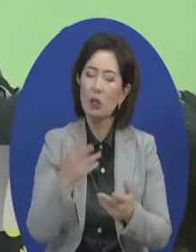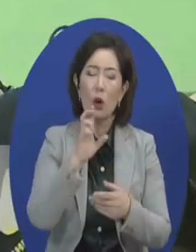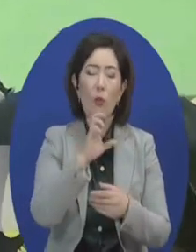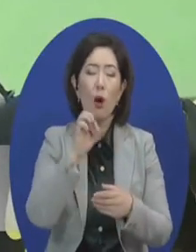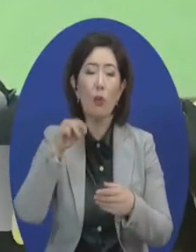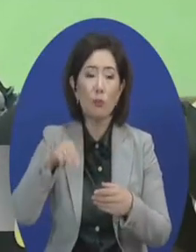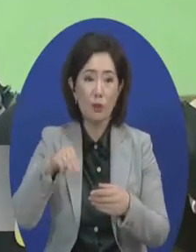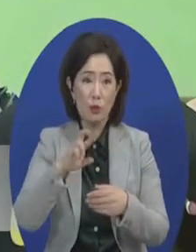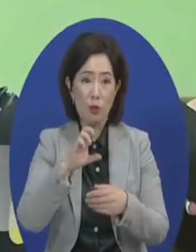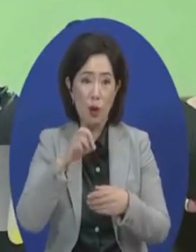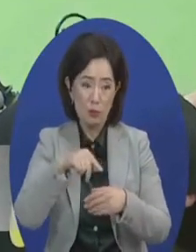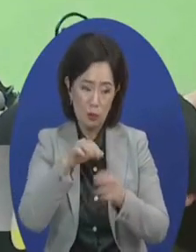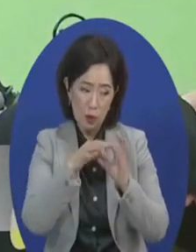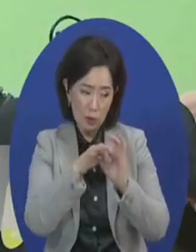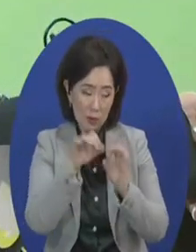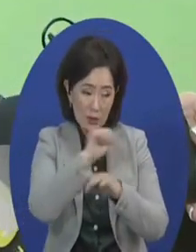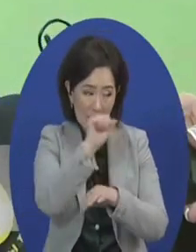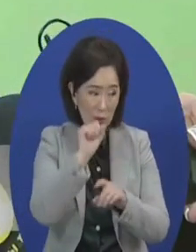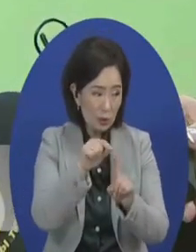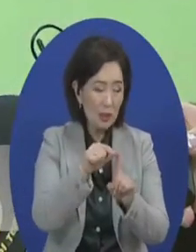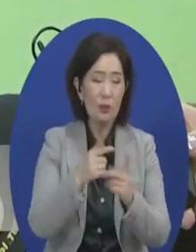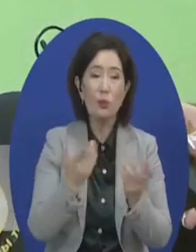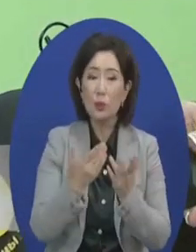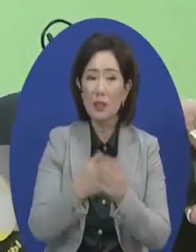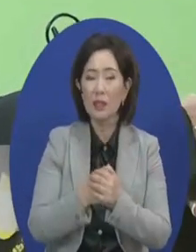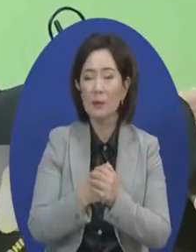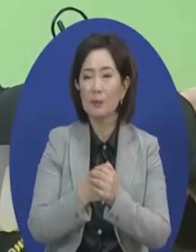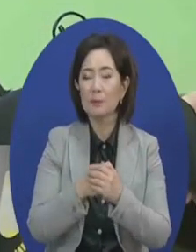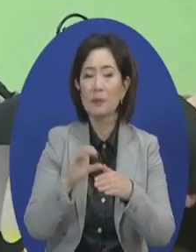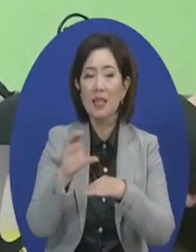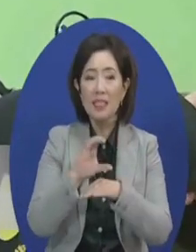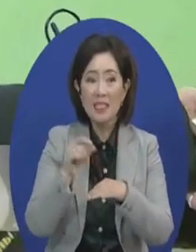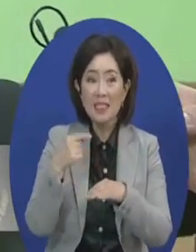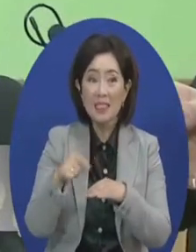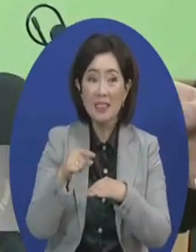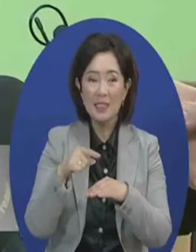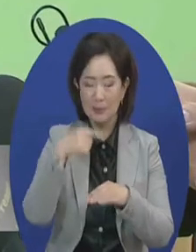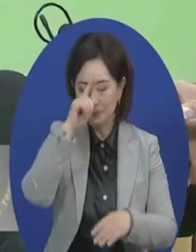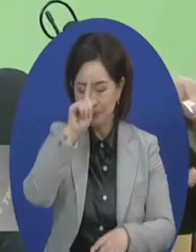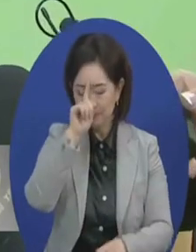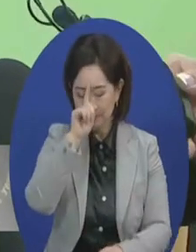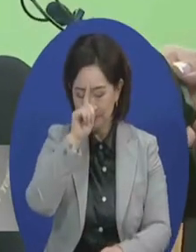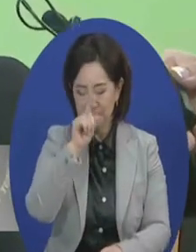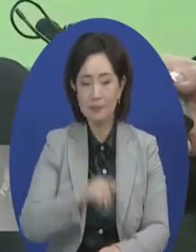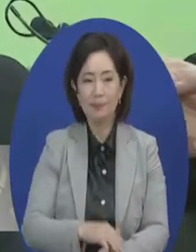холбоотой асуудлаар энэ Сэлэнгийн одоо имлэг тийм ээ а